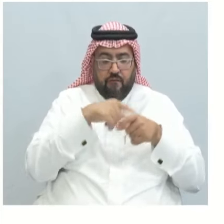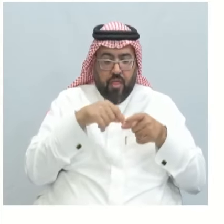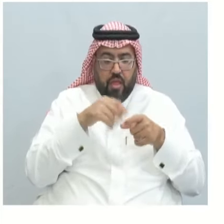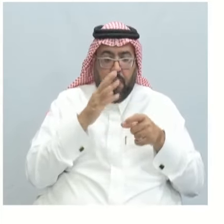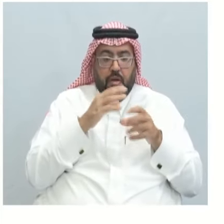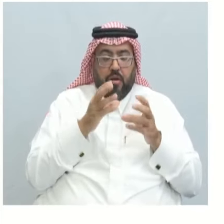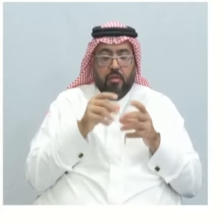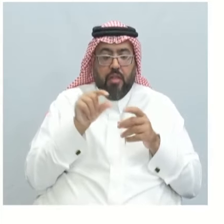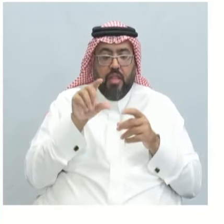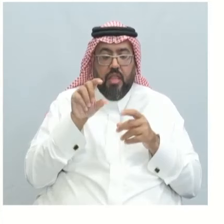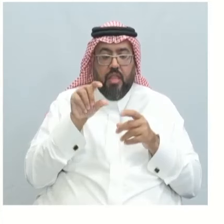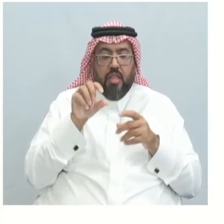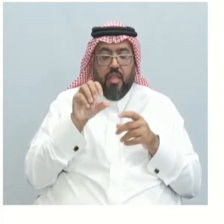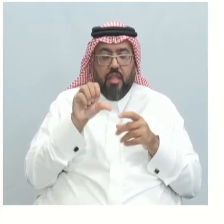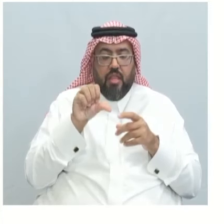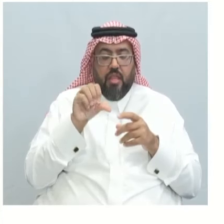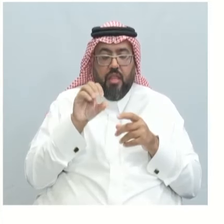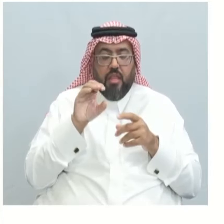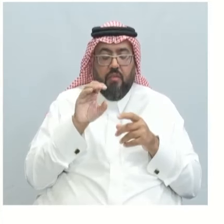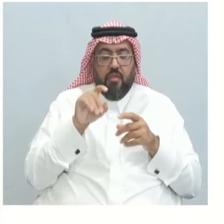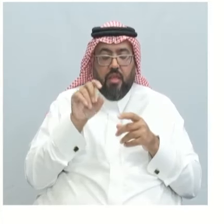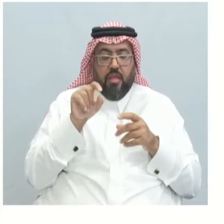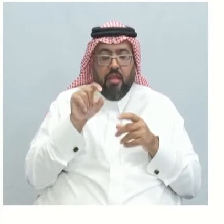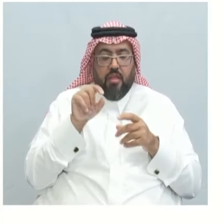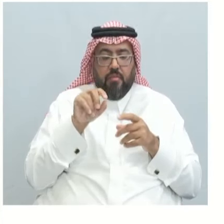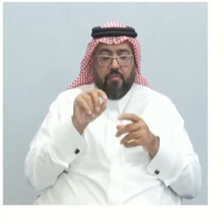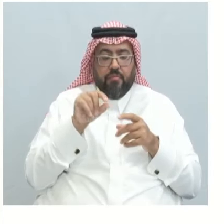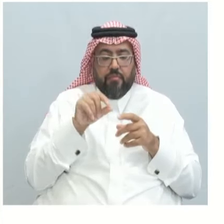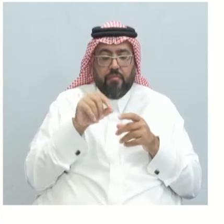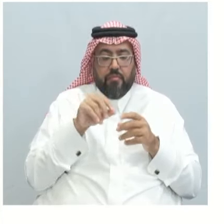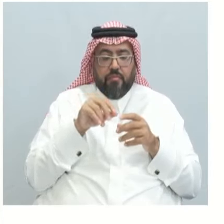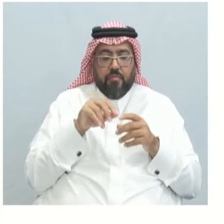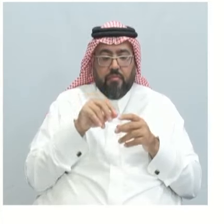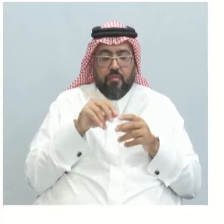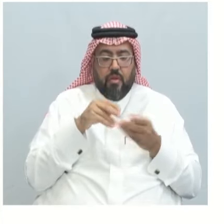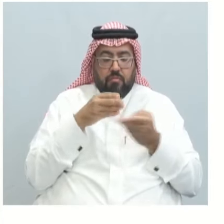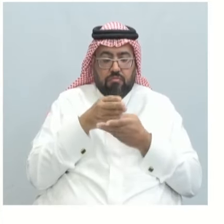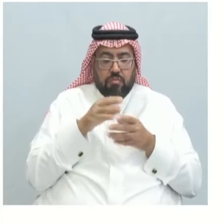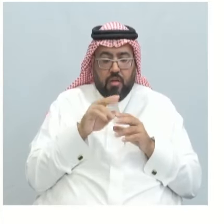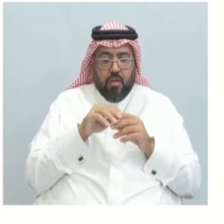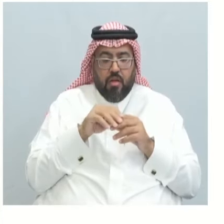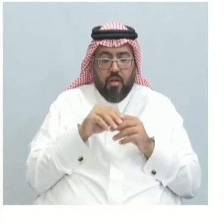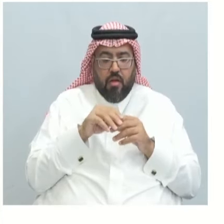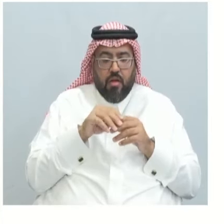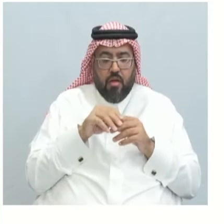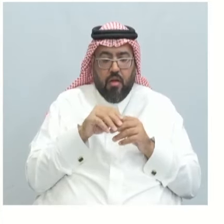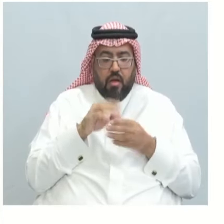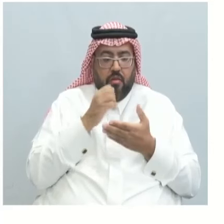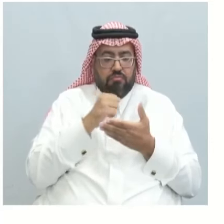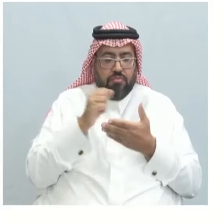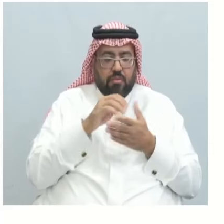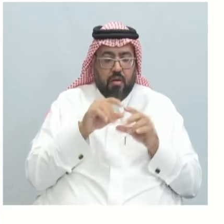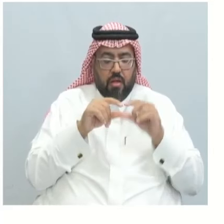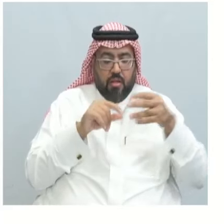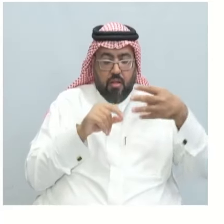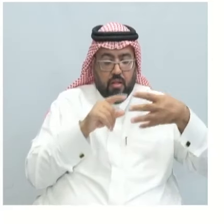الرقميه دي فيدي في محرك الاقراص نفذ التحسين اوبتميزيشن والغي تجزئه